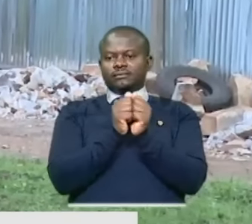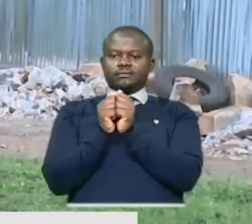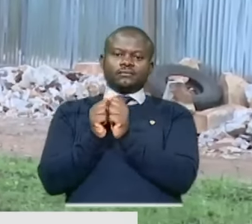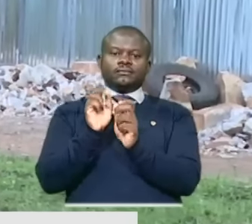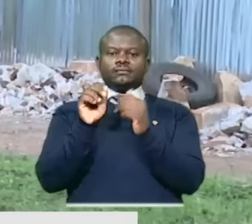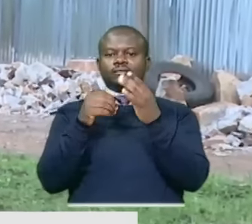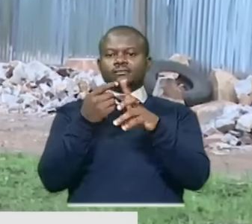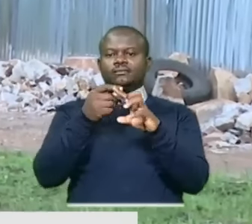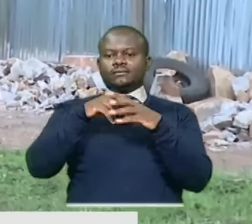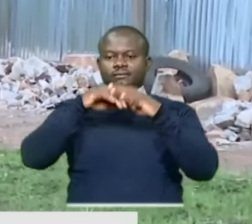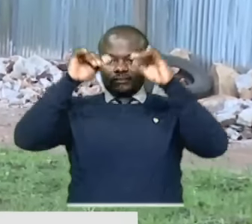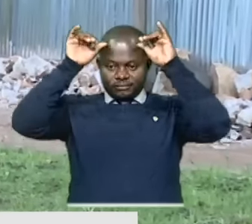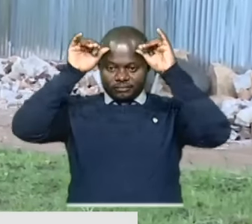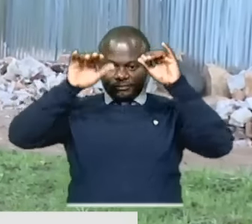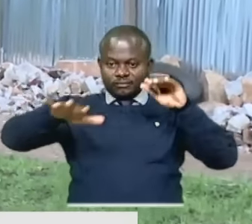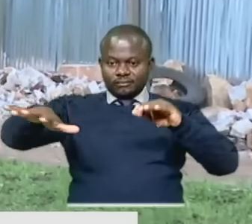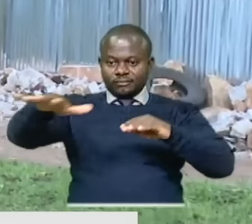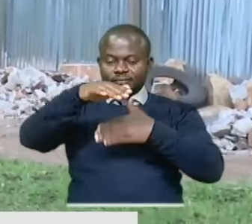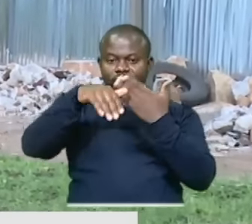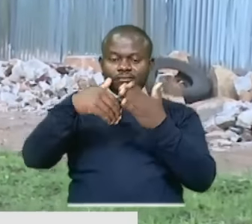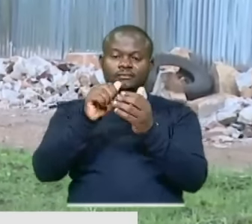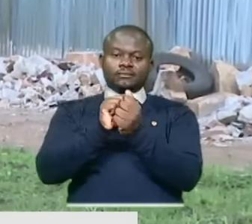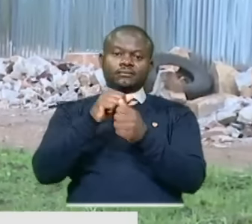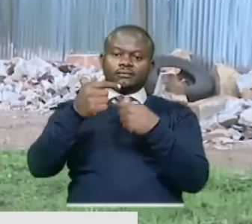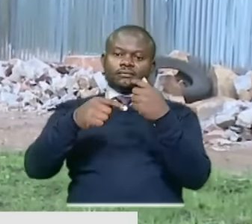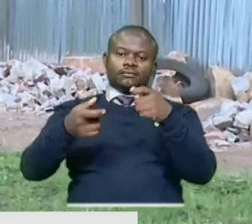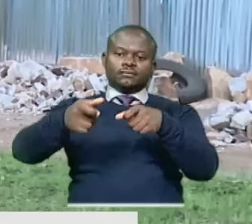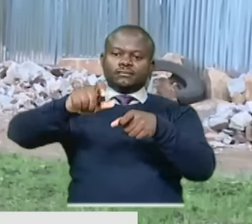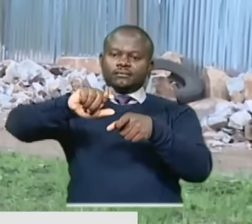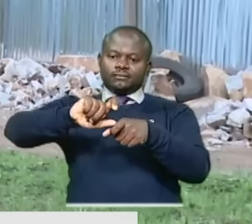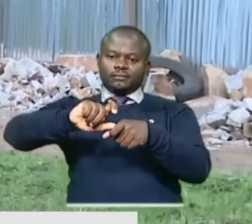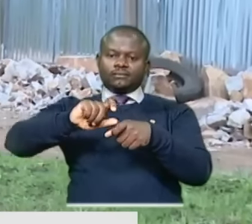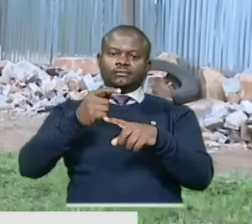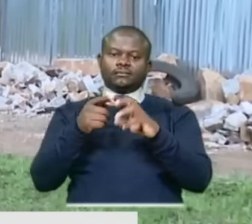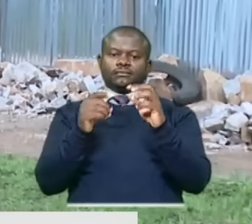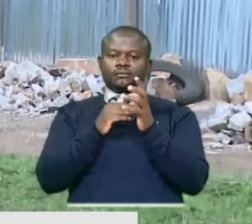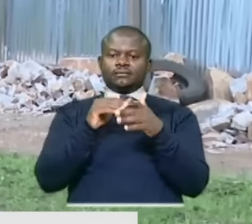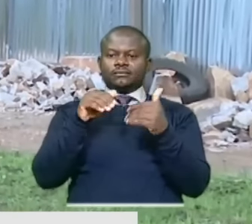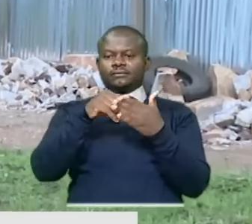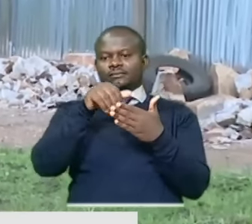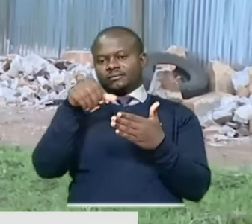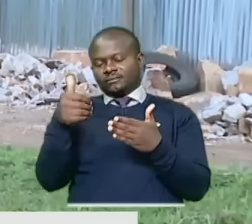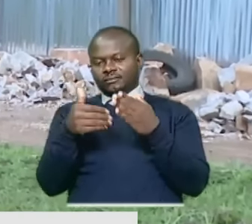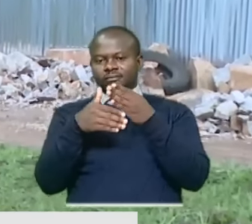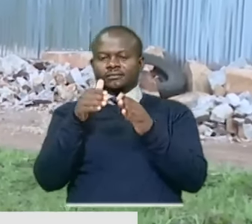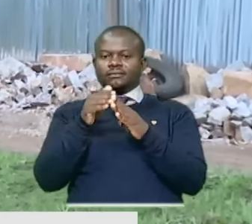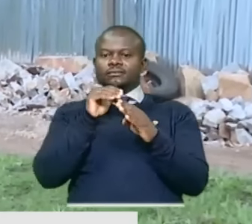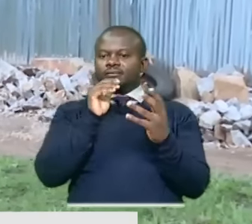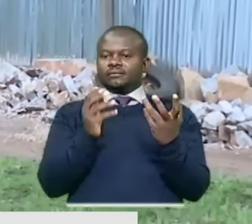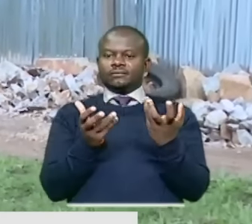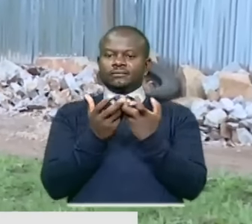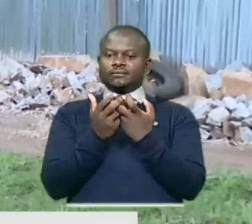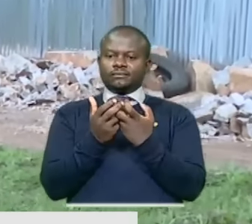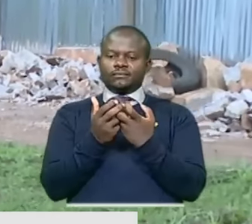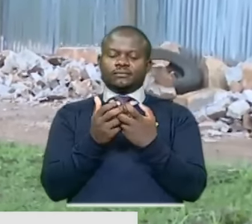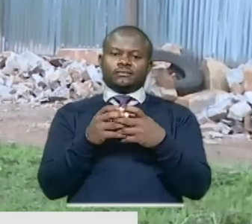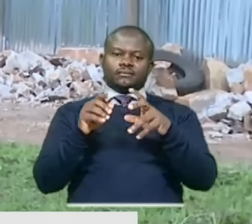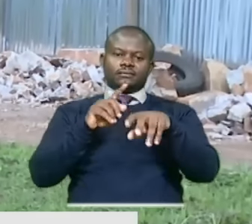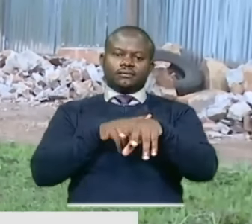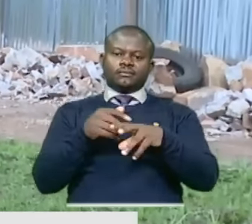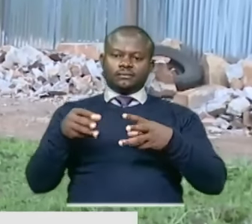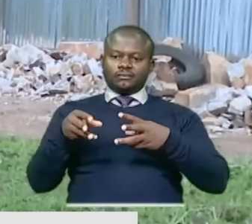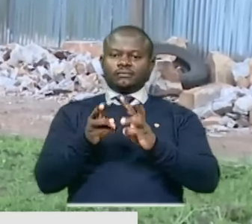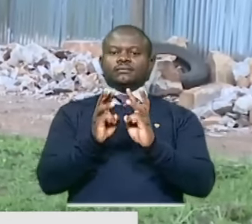n'abaturuka Nyagatare ari abarwayi bakomeje kwiyongera, kandi n'inyubako twe dufite ntabwo zari zigezweho ku